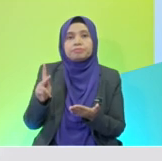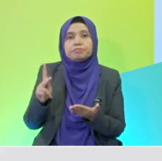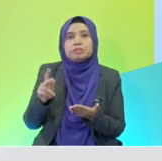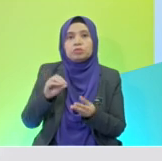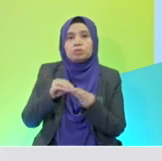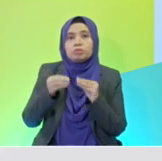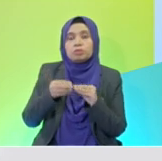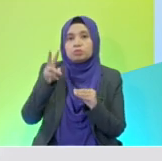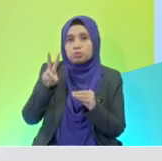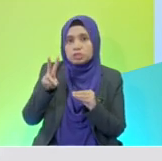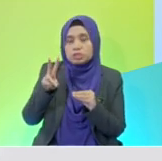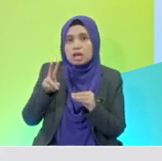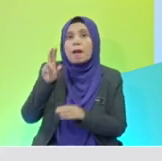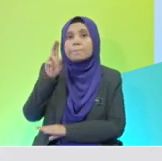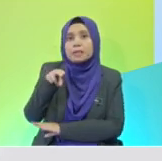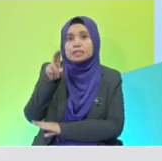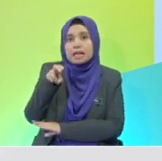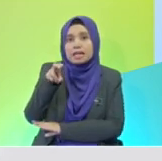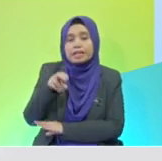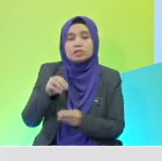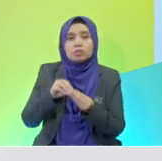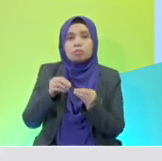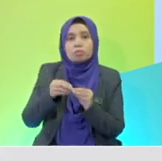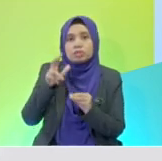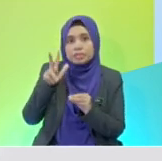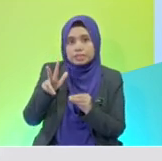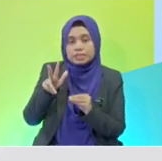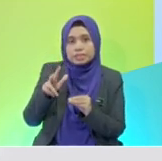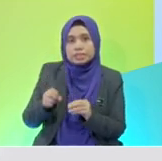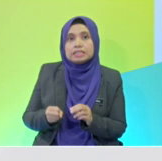kedua pasangkan yang ketiga